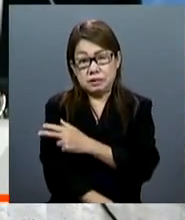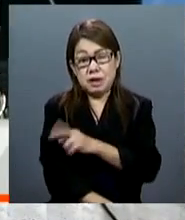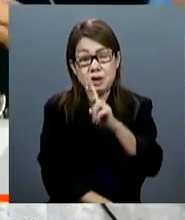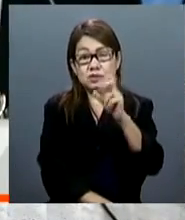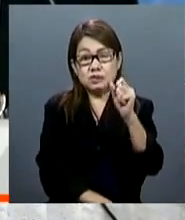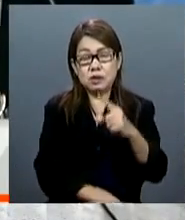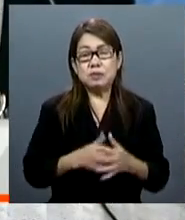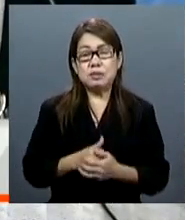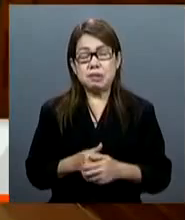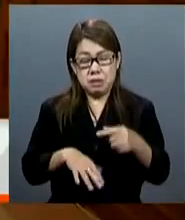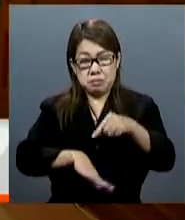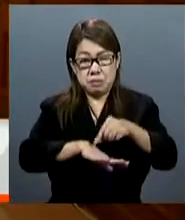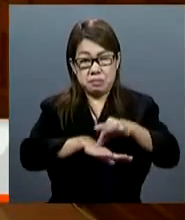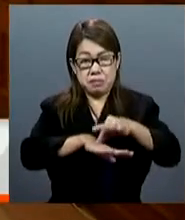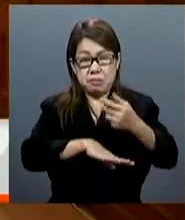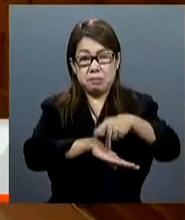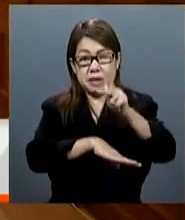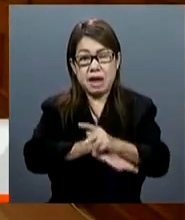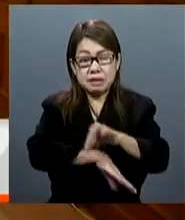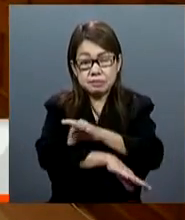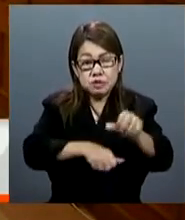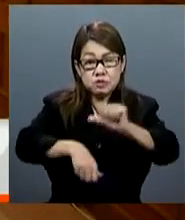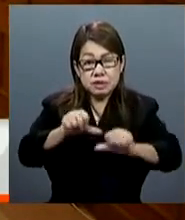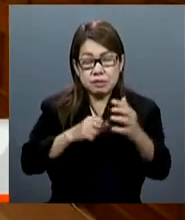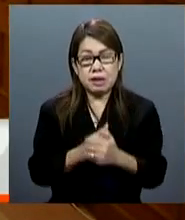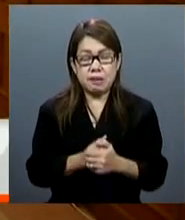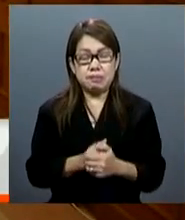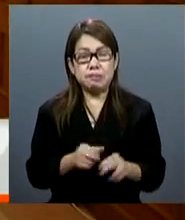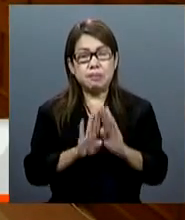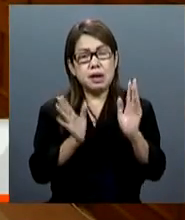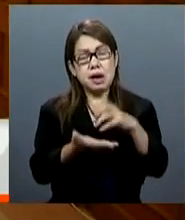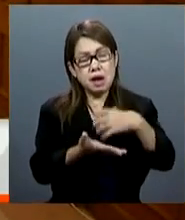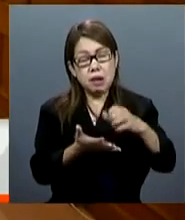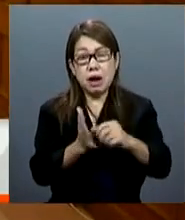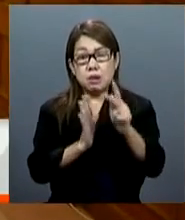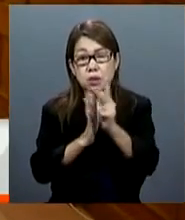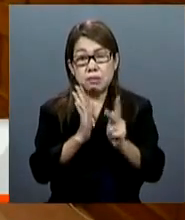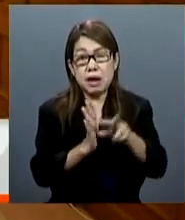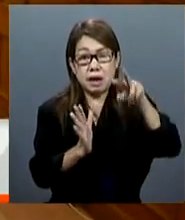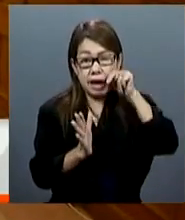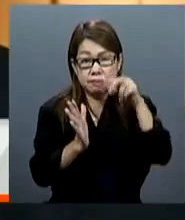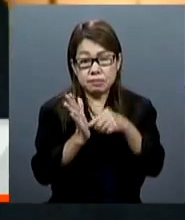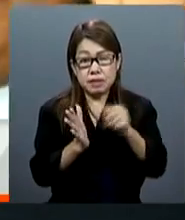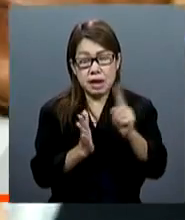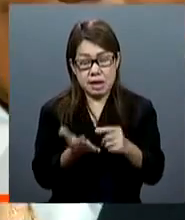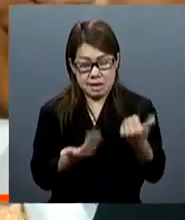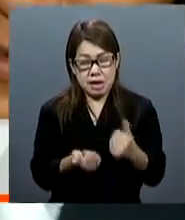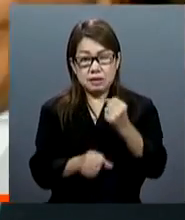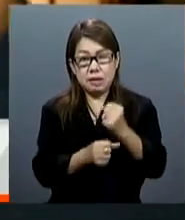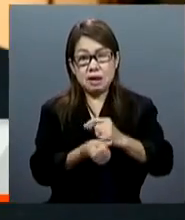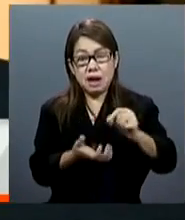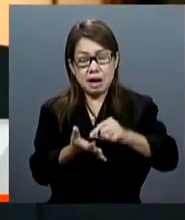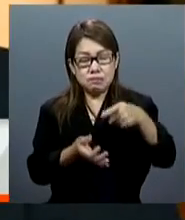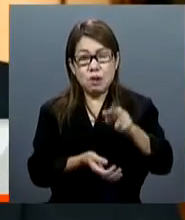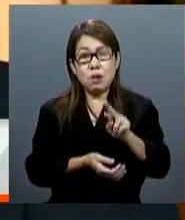ขวัญยืนประธานอนุวิศวกรรมแหล่งน้ำวสท.เปิดเผยความคืบหน้ากฎหมายน้ำว่าร่างพระราชบัญญัติทรัพยากรน้ำฉบับสภ